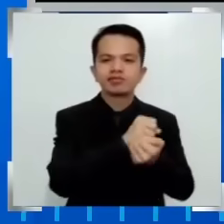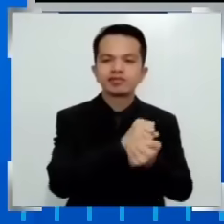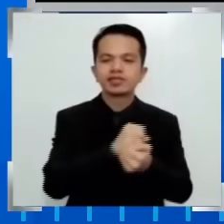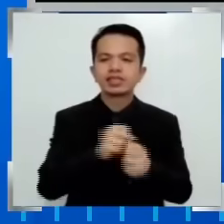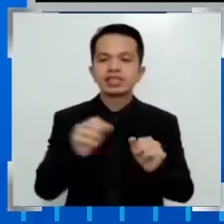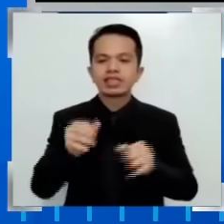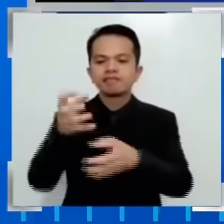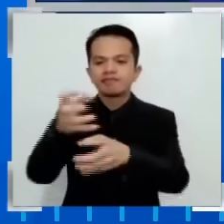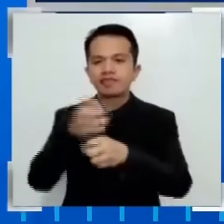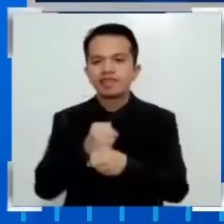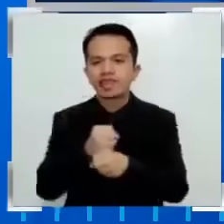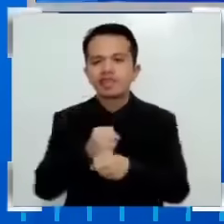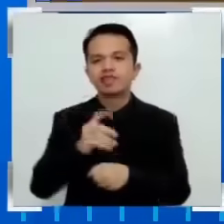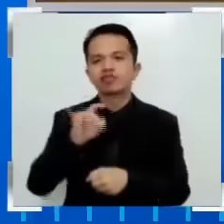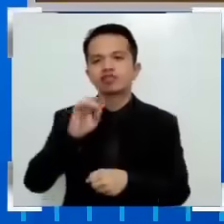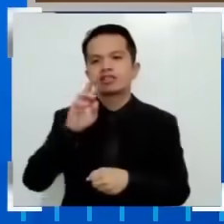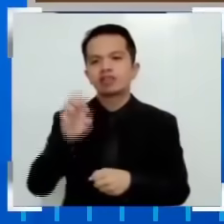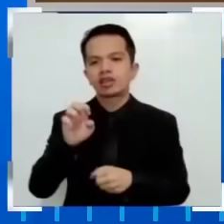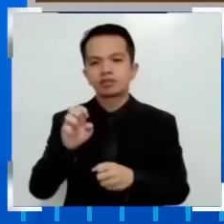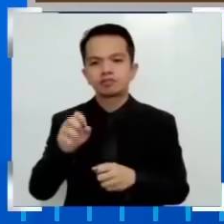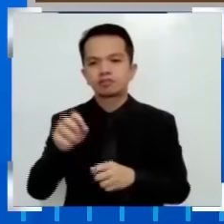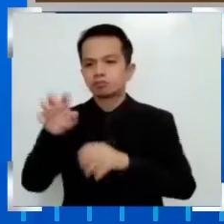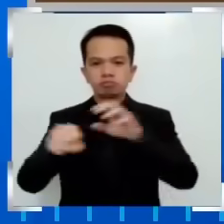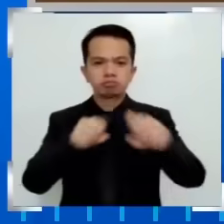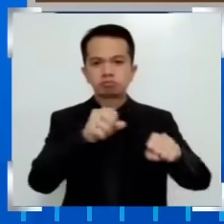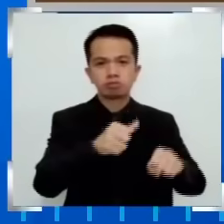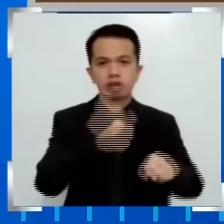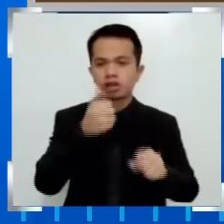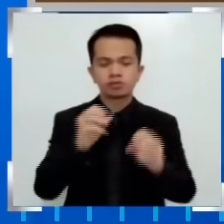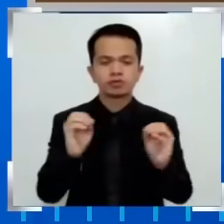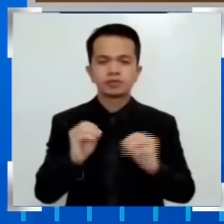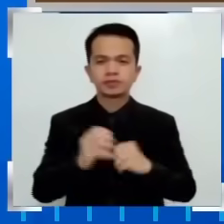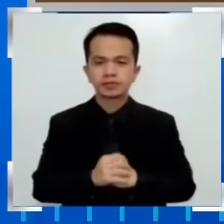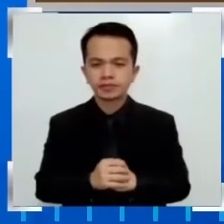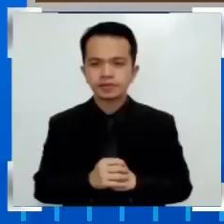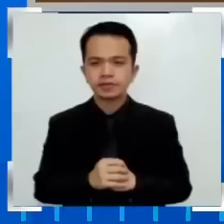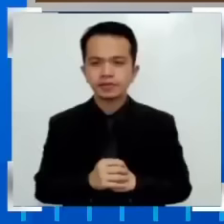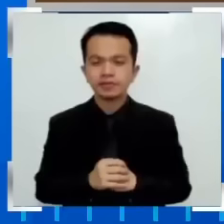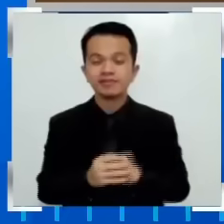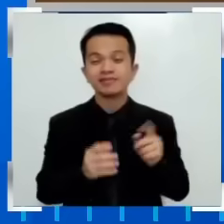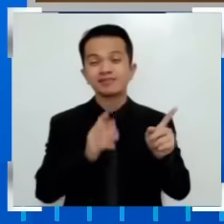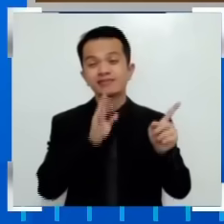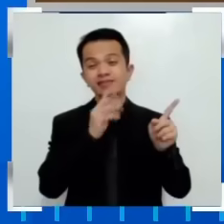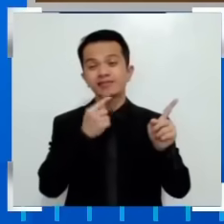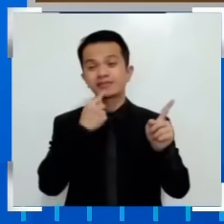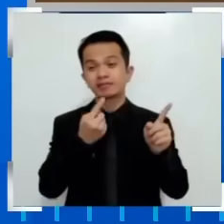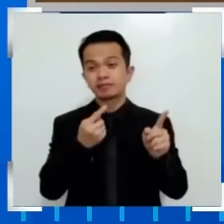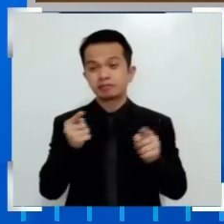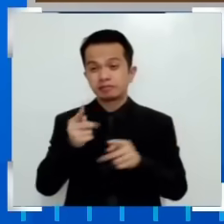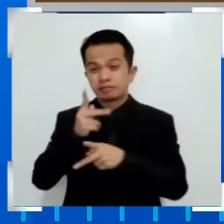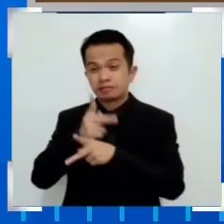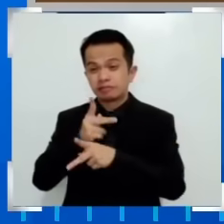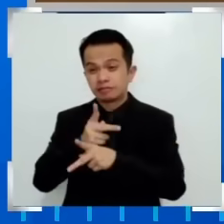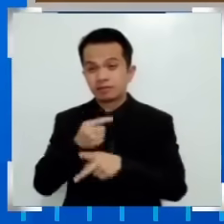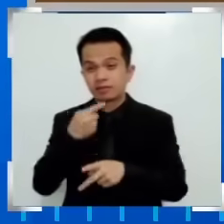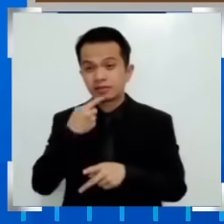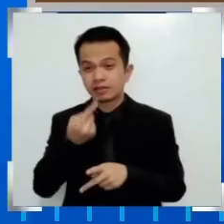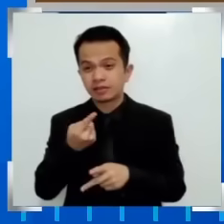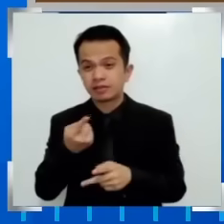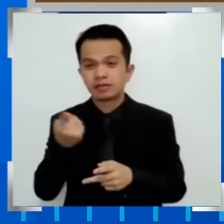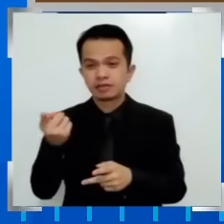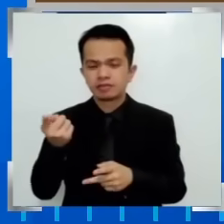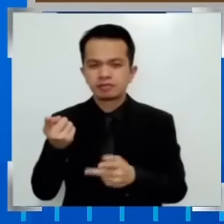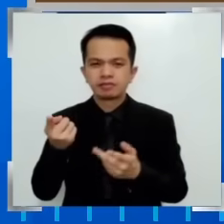Wala na raw ibang tinangay. Basta ang sabi lang nung nagbantay sa akin, bago umalis yung dalawa, yan Teofilo na yan, marami yung